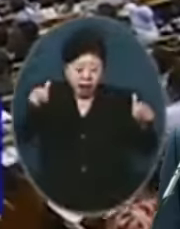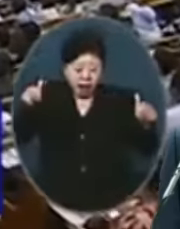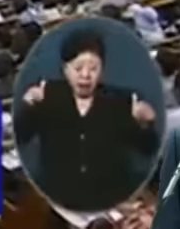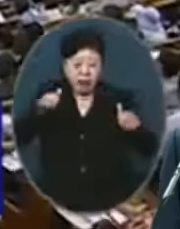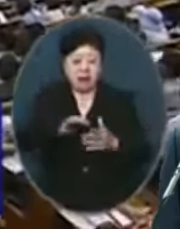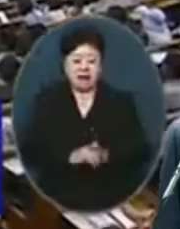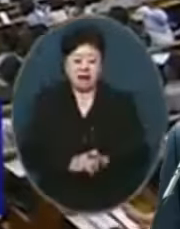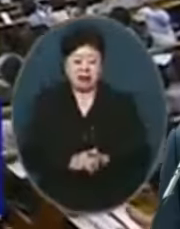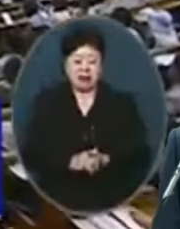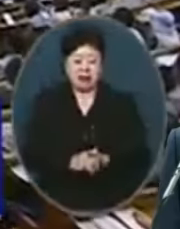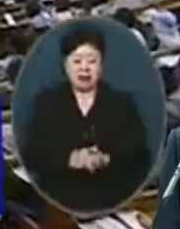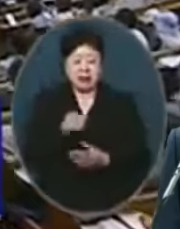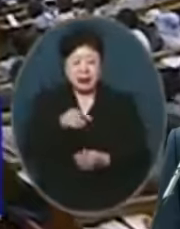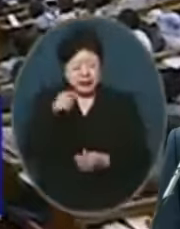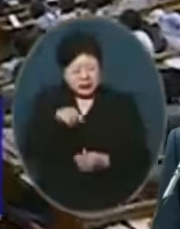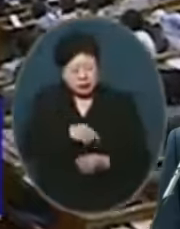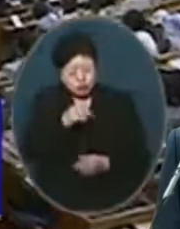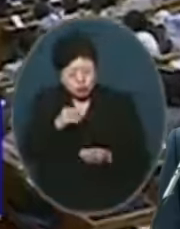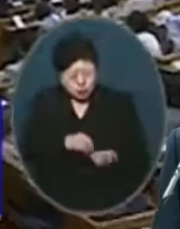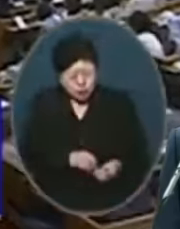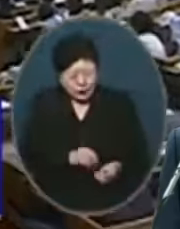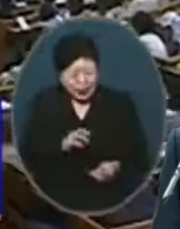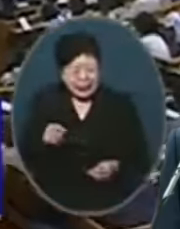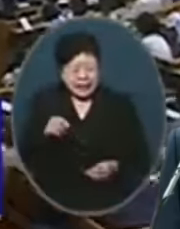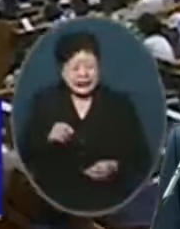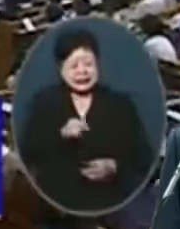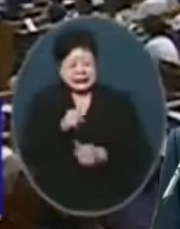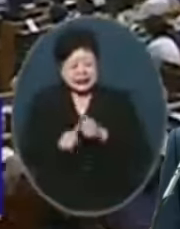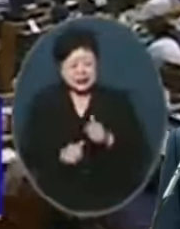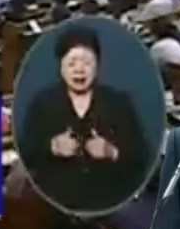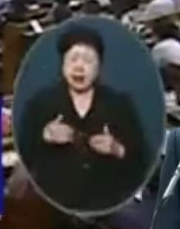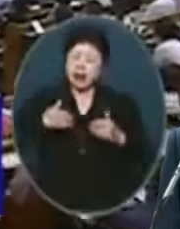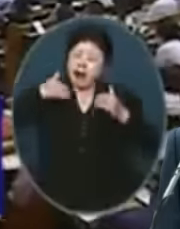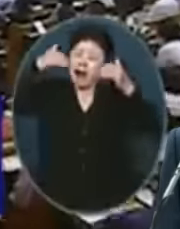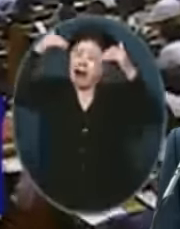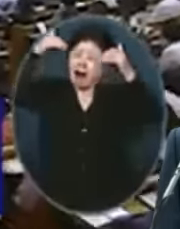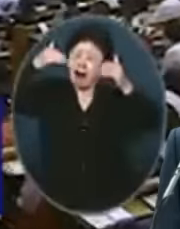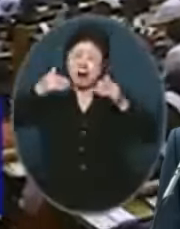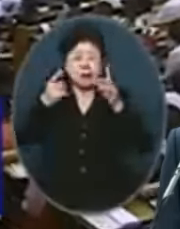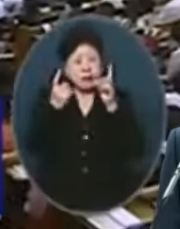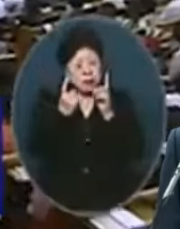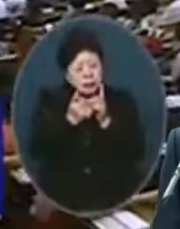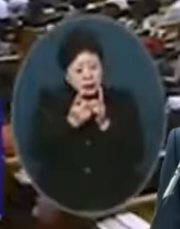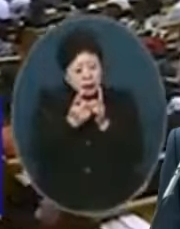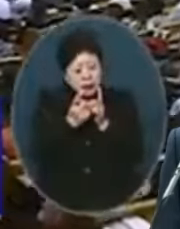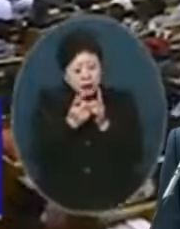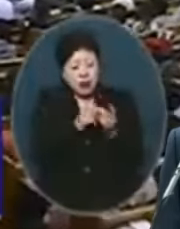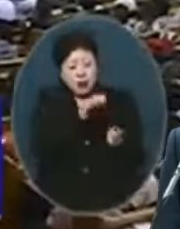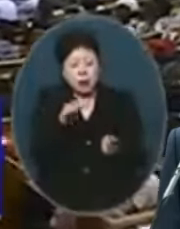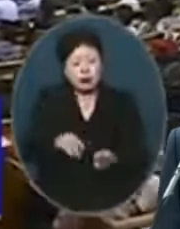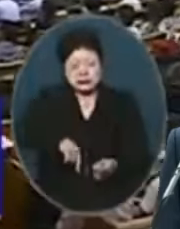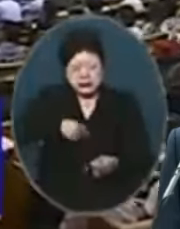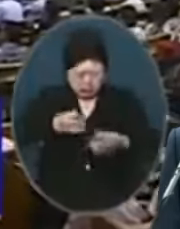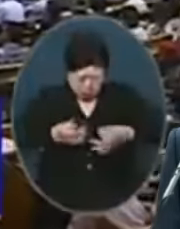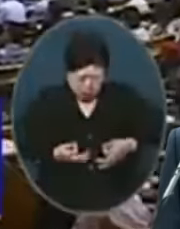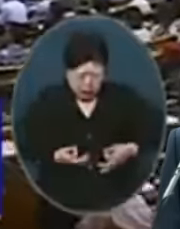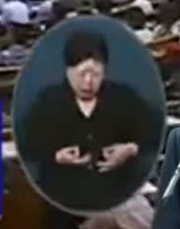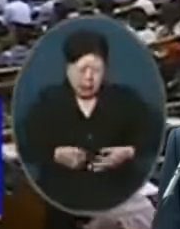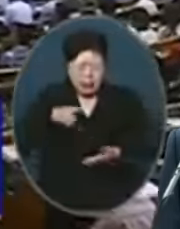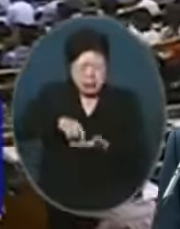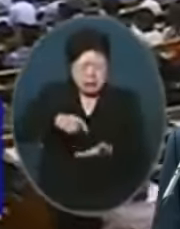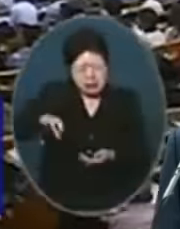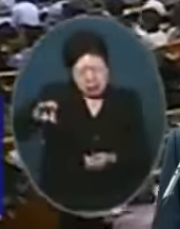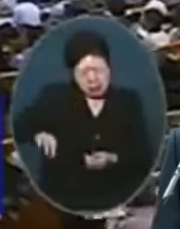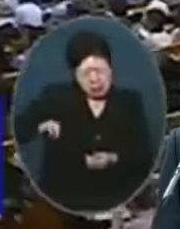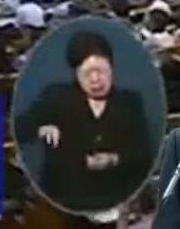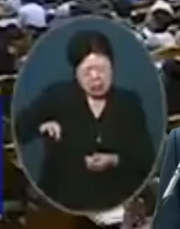자들이며 거기에서 네피림의 후손 아낙 자손 거인들을 보았거니 우리는 스스로 보기에도 메뚜기